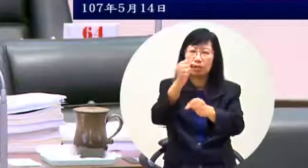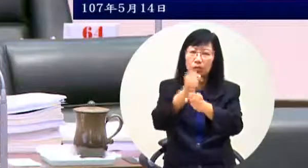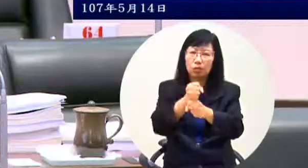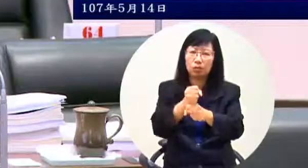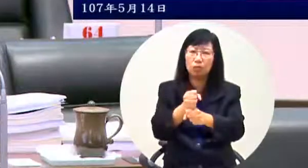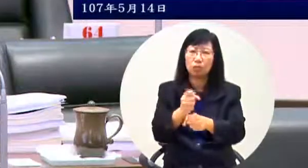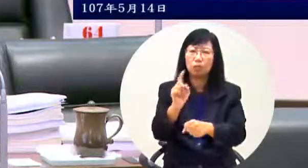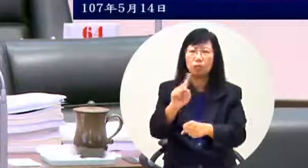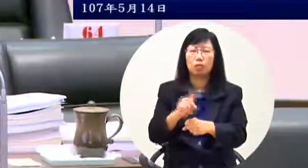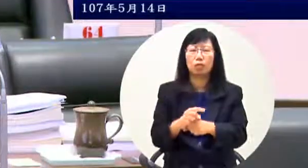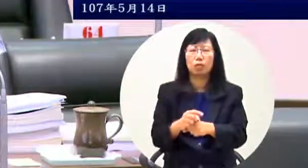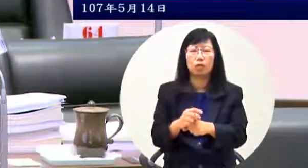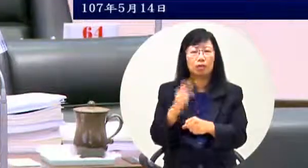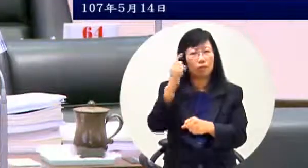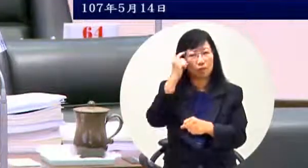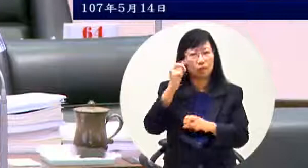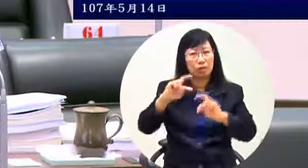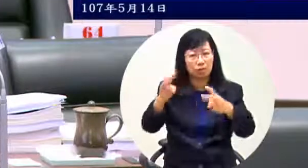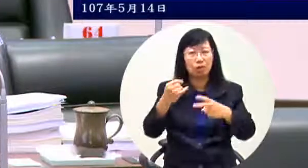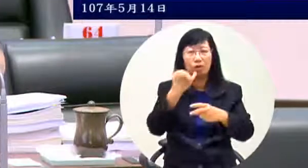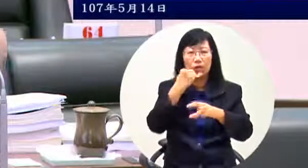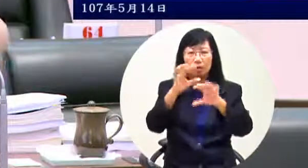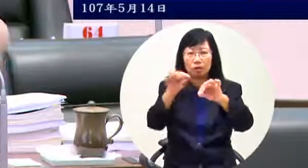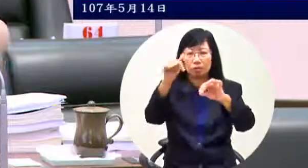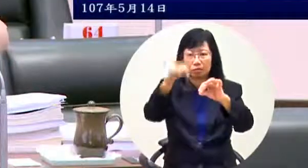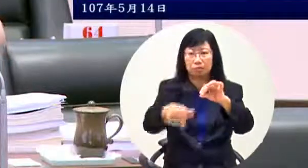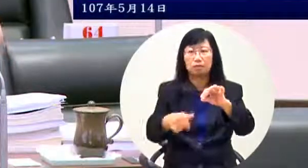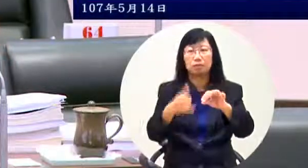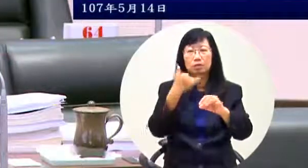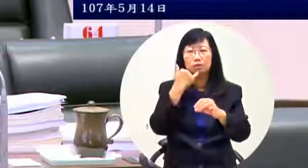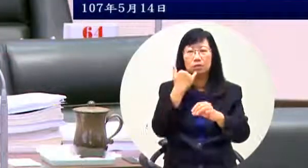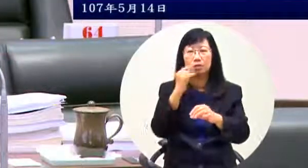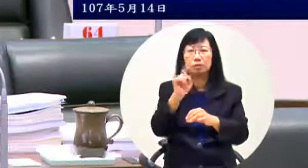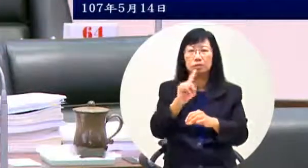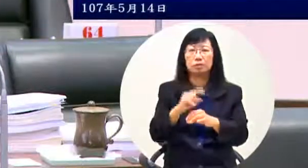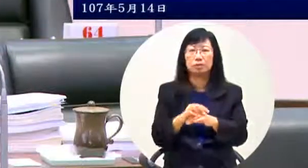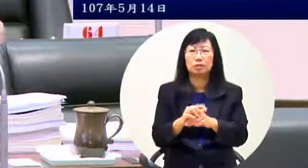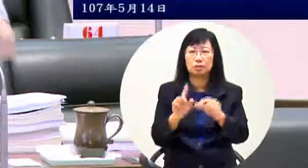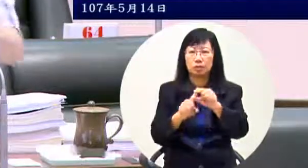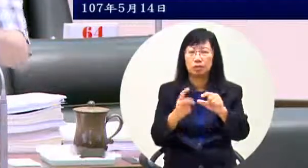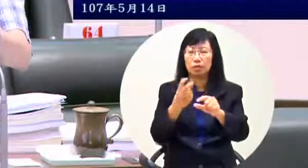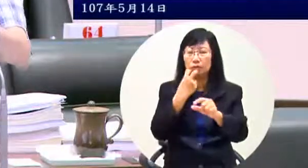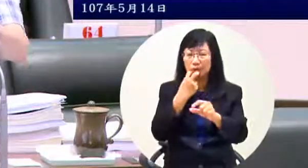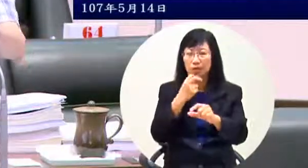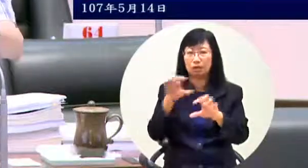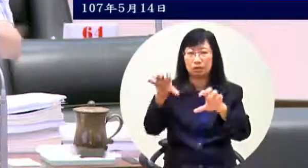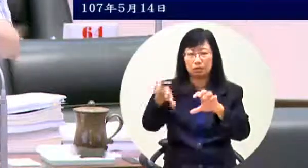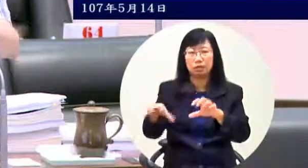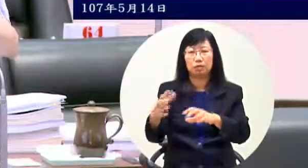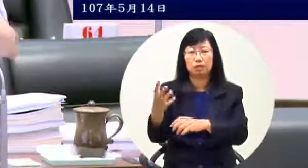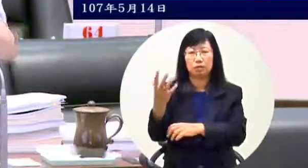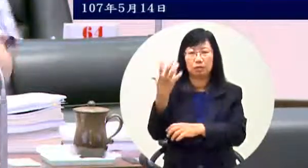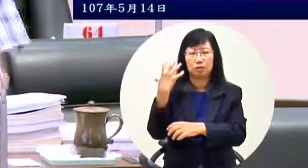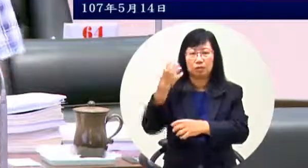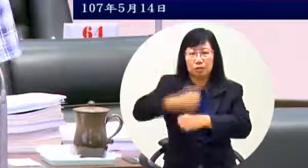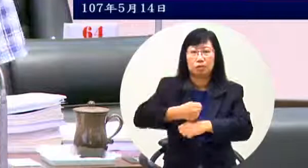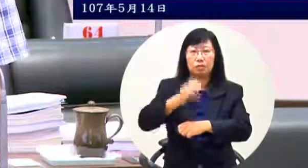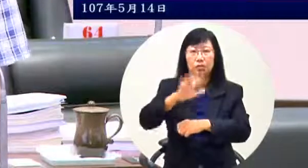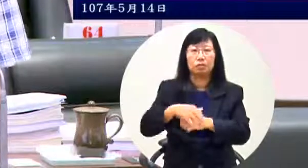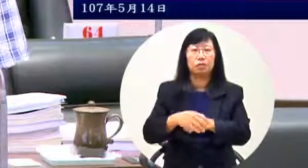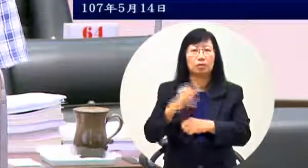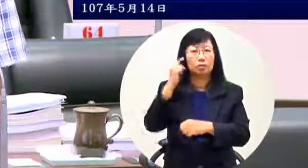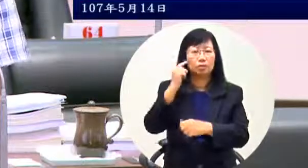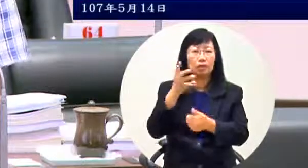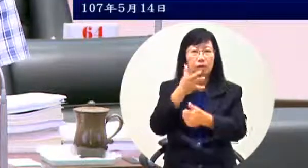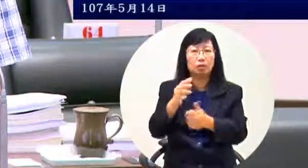开中央跟地方都执政了。这是代理市长，市长你要看安怎？你感觉个人的建议，